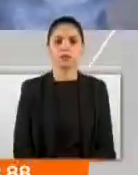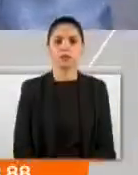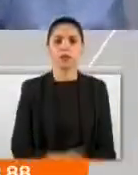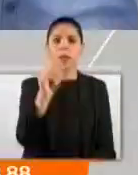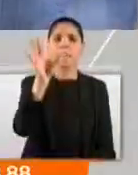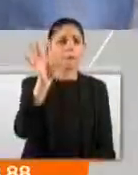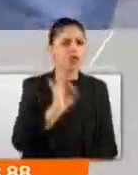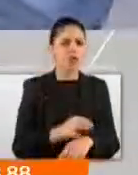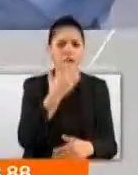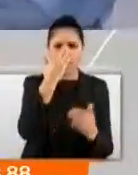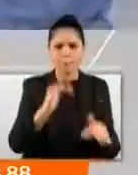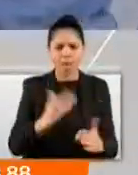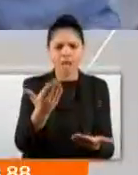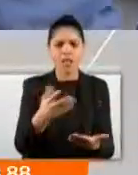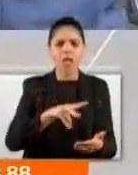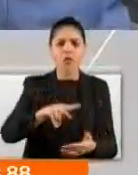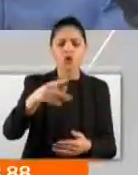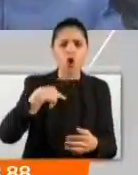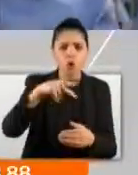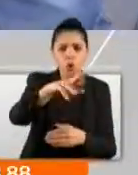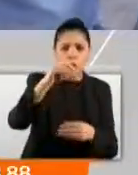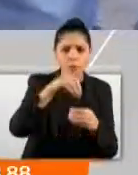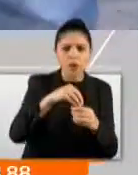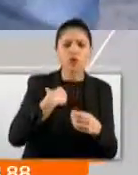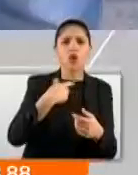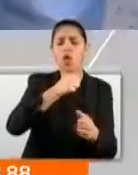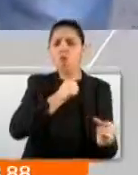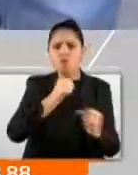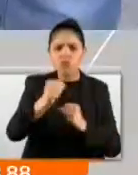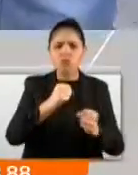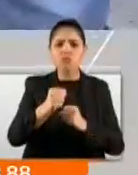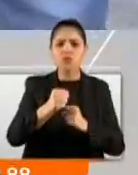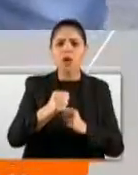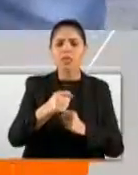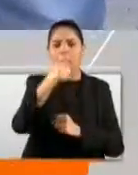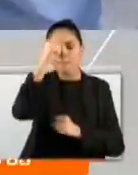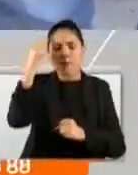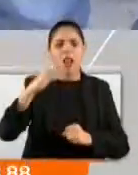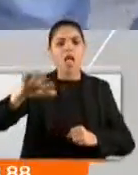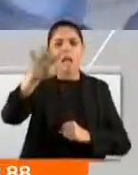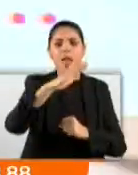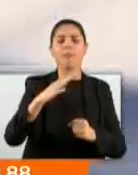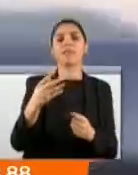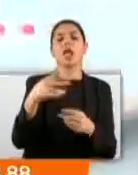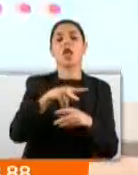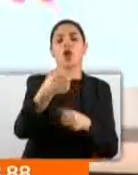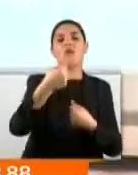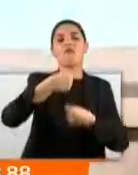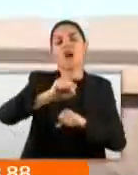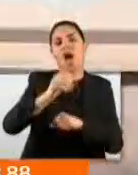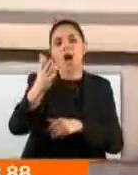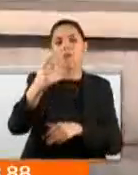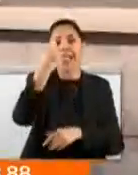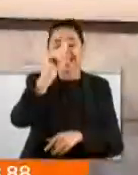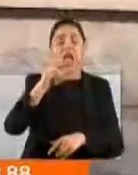5-10 dakikadır bekliyoruz. Yol almak için o kadar çaba sarf ettik ama maalesef duyarlı olamıyorlar. Ne yazık ki